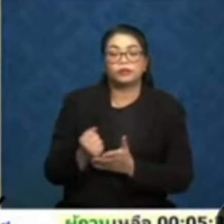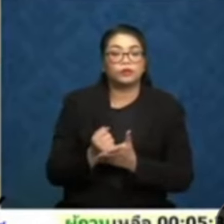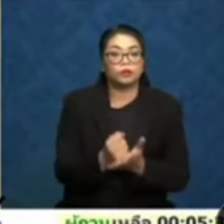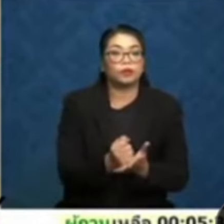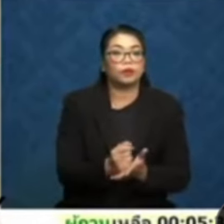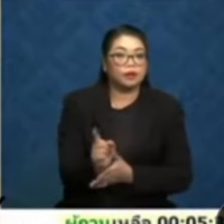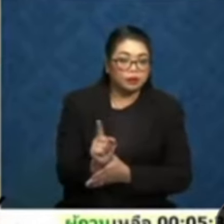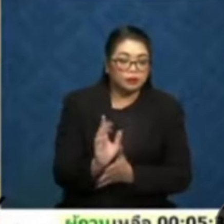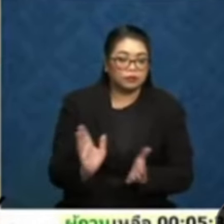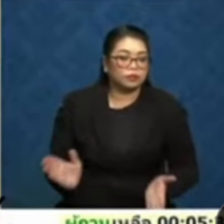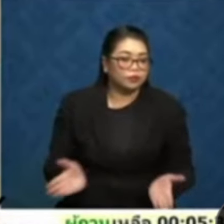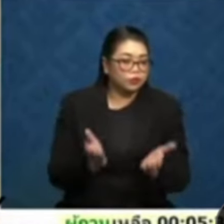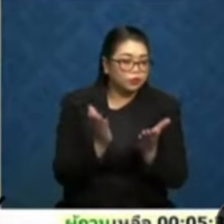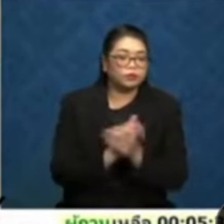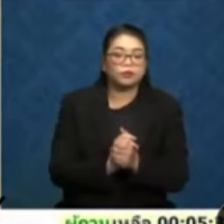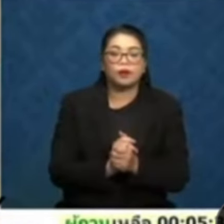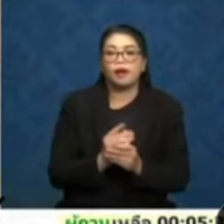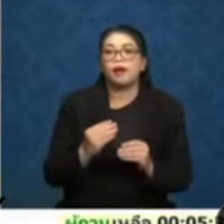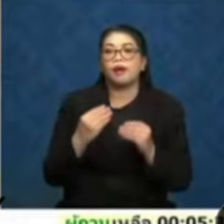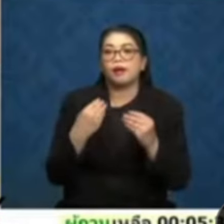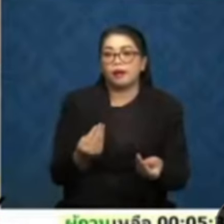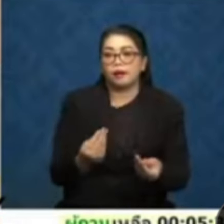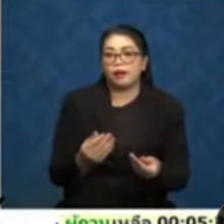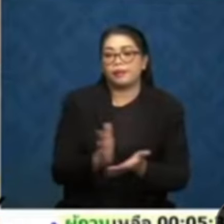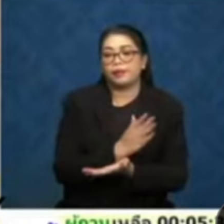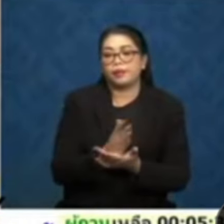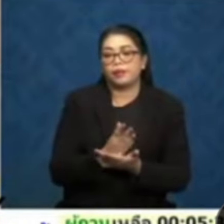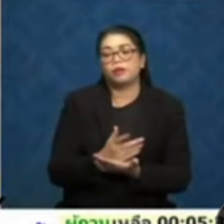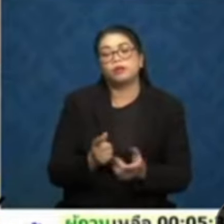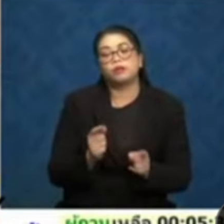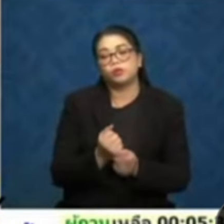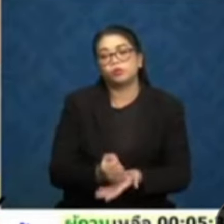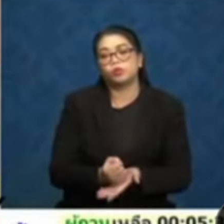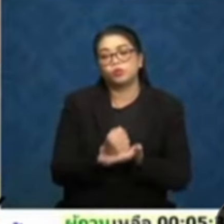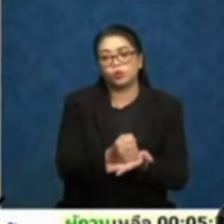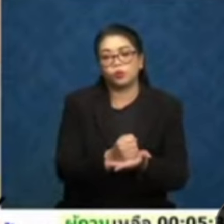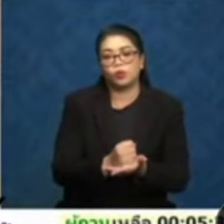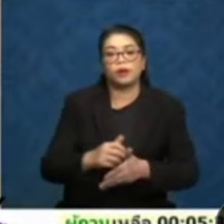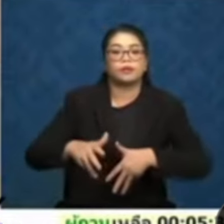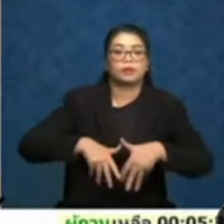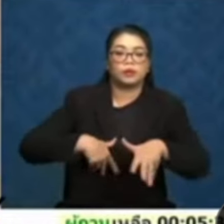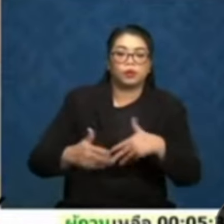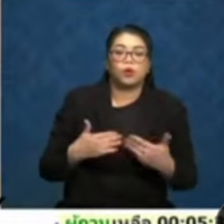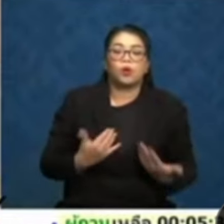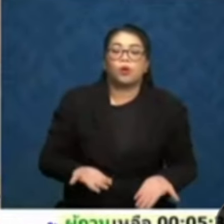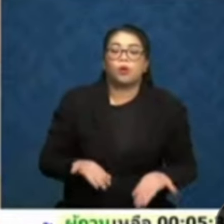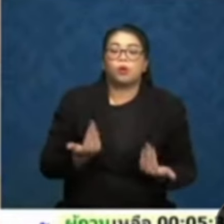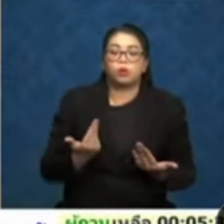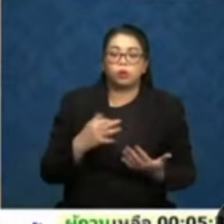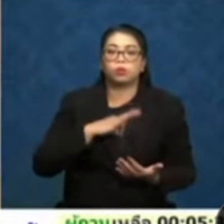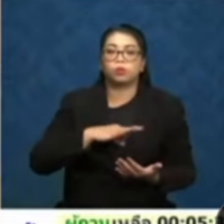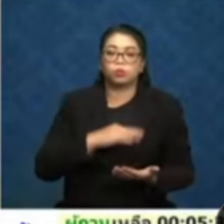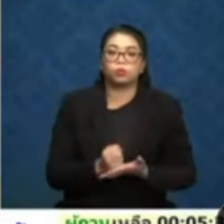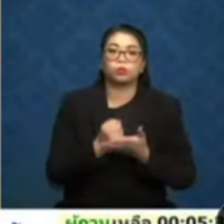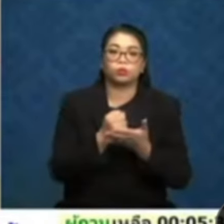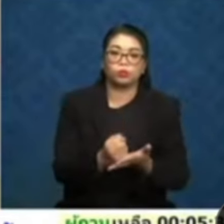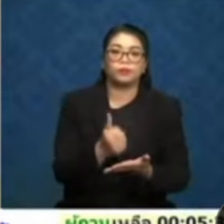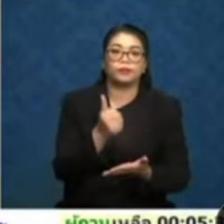มาสนับสนุนให้การแบ่งเบาภาระของพี่น้องประชาชนนั้นเกิดประโยชน์อย่างสูงสุด